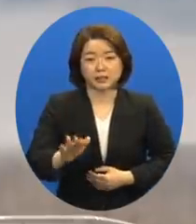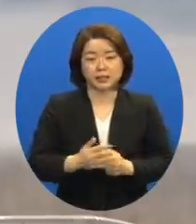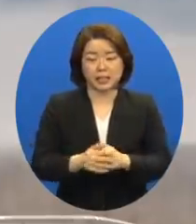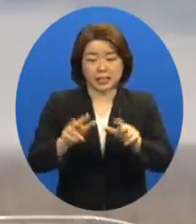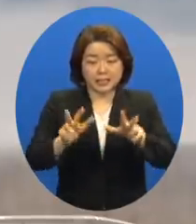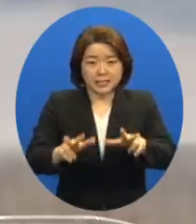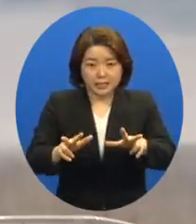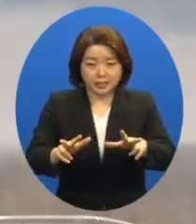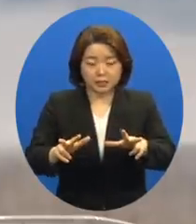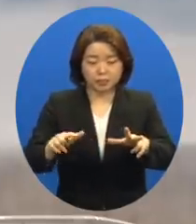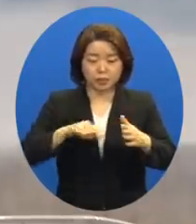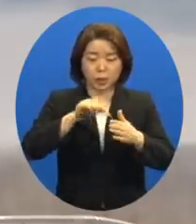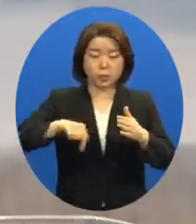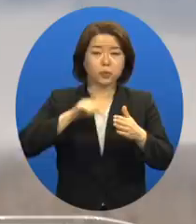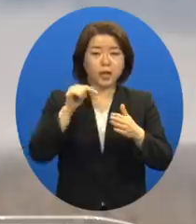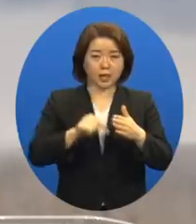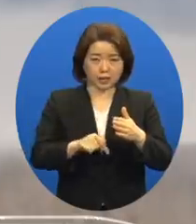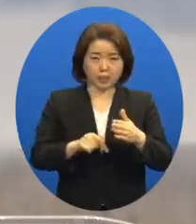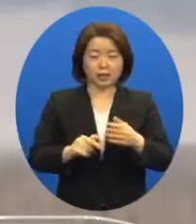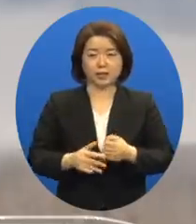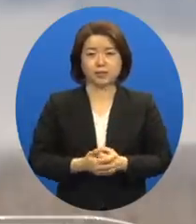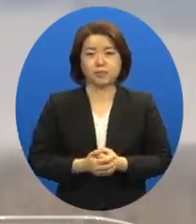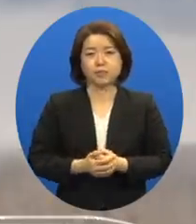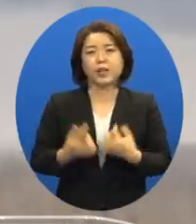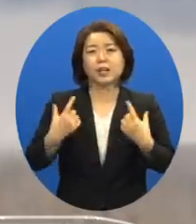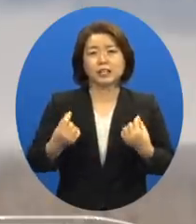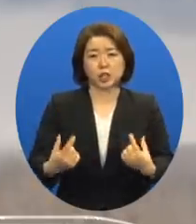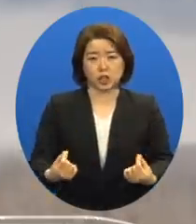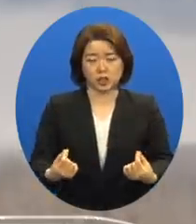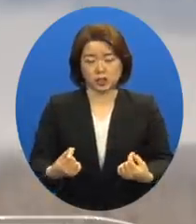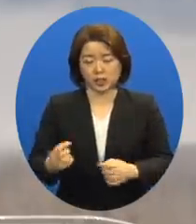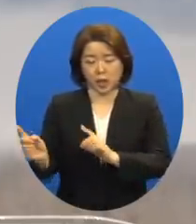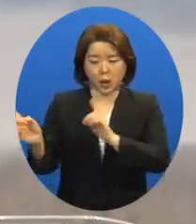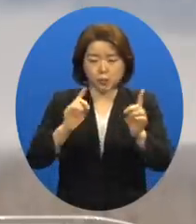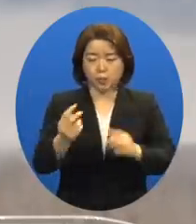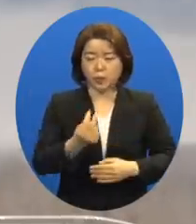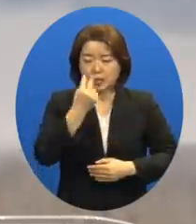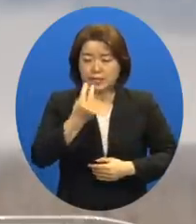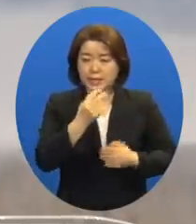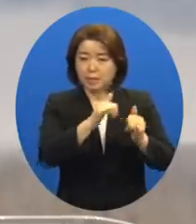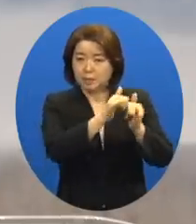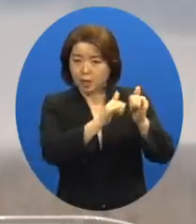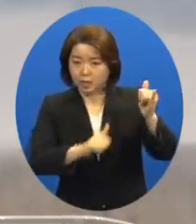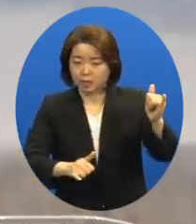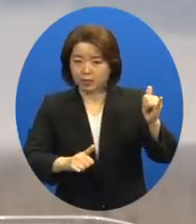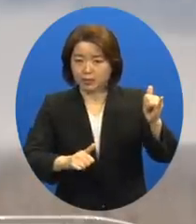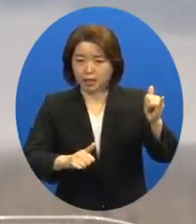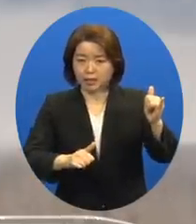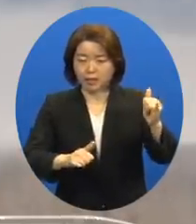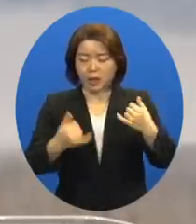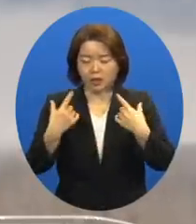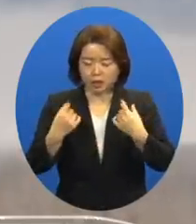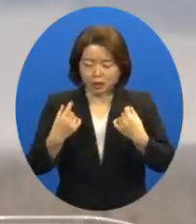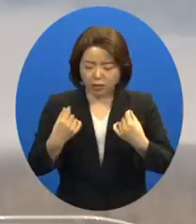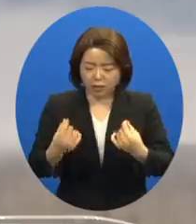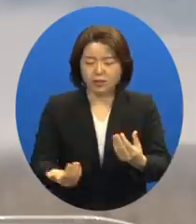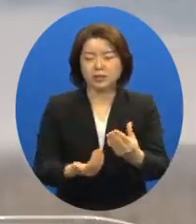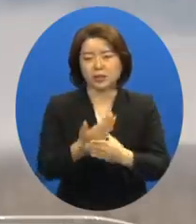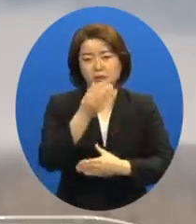지금 우리 안에 여전히 부활의 생명의 역사는 부인할 수 없이 일어나고 있습니다.